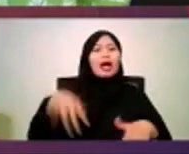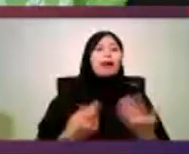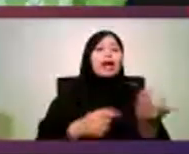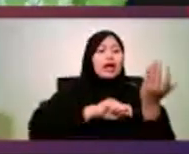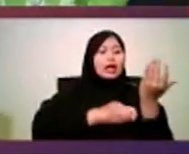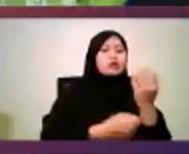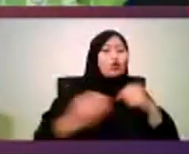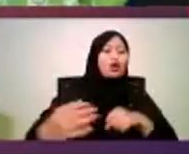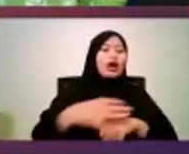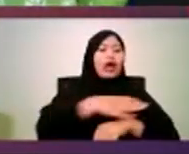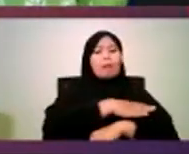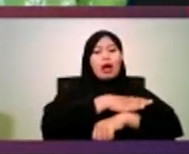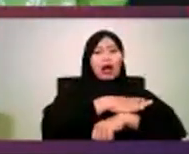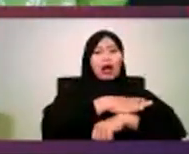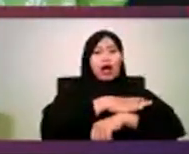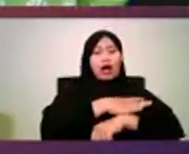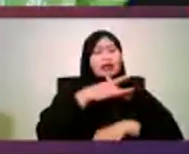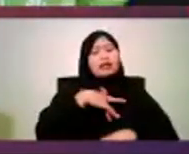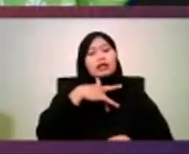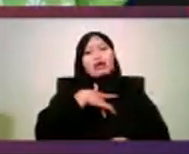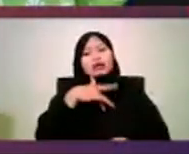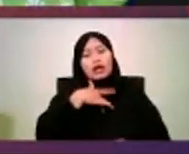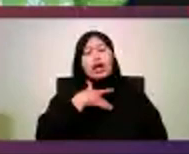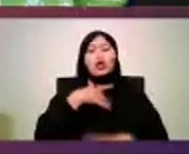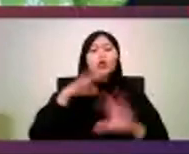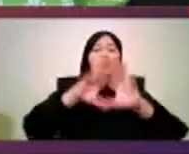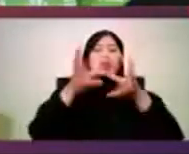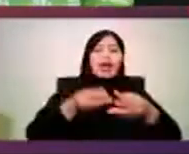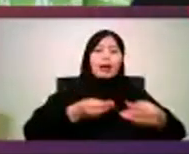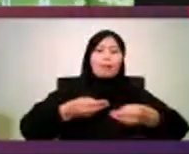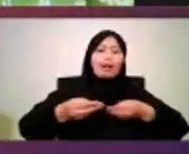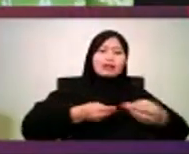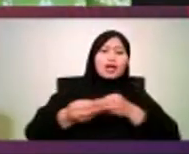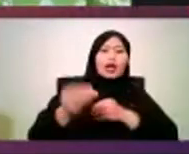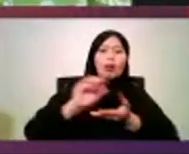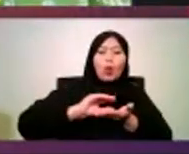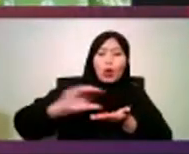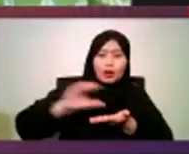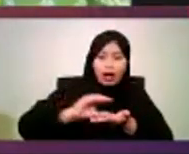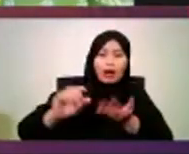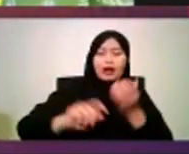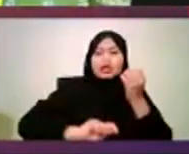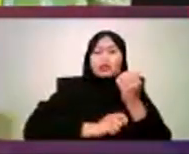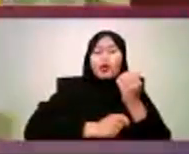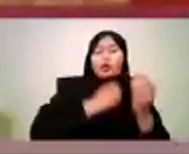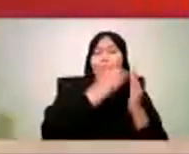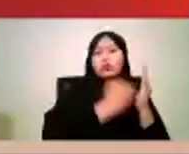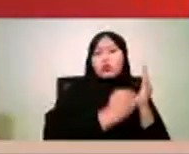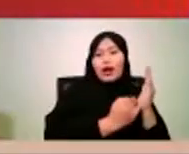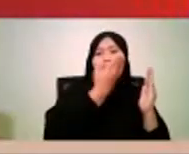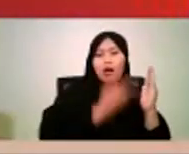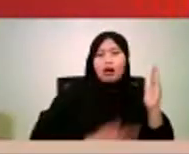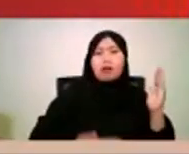akan dirasakan dalam dunia pasar modal dalam respon kebijakan tersebut terima kasih